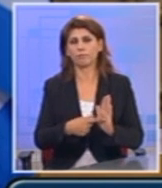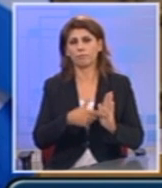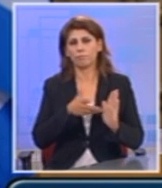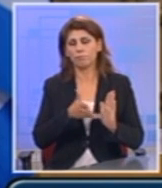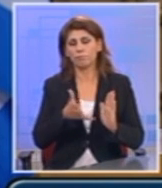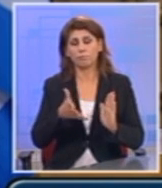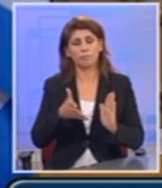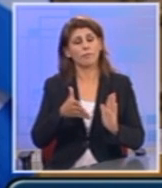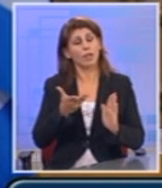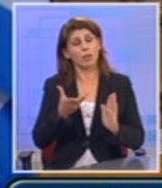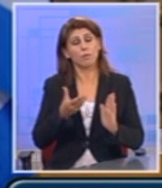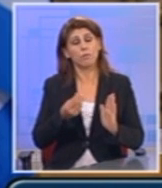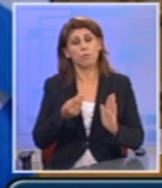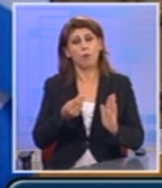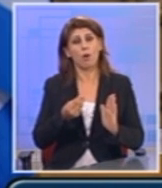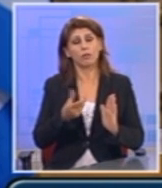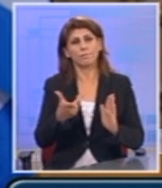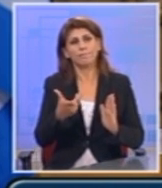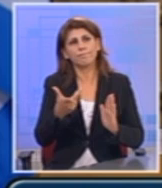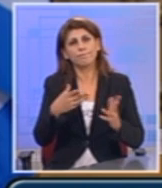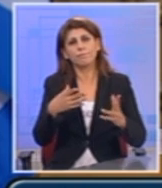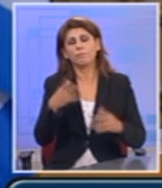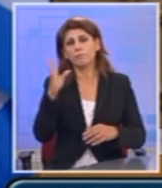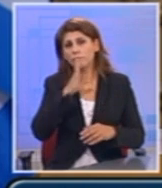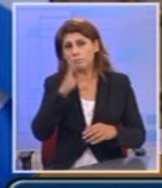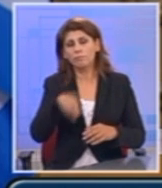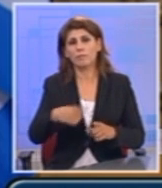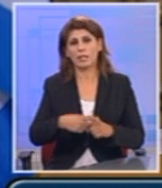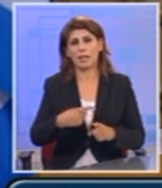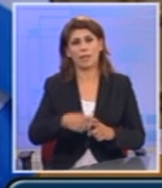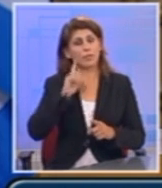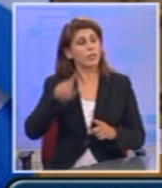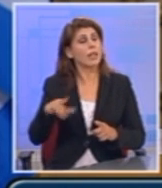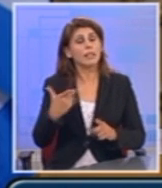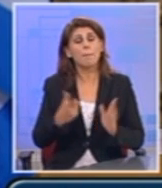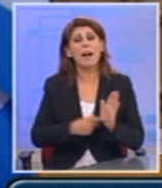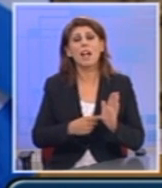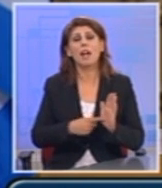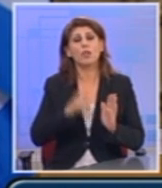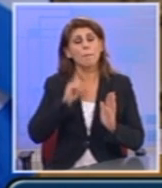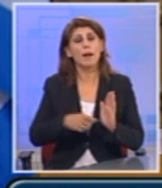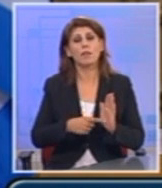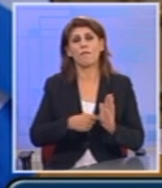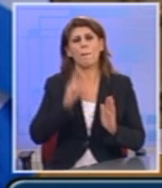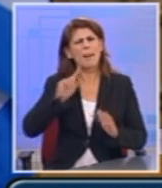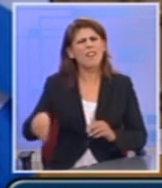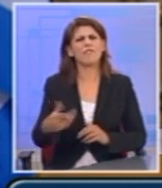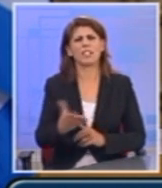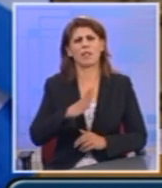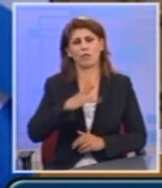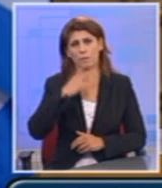την χώρα για παραβίαση των ανθρωπίνων δικαιωμάτων θέλω να πω ότι και ο